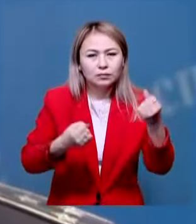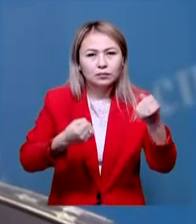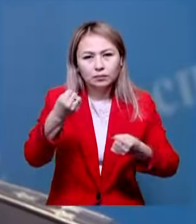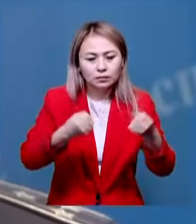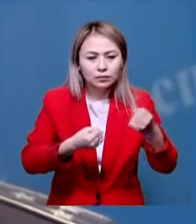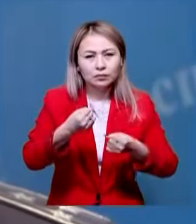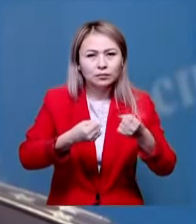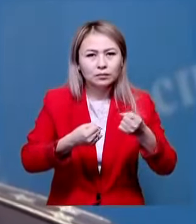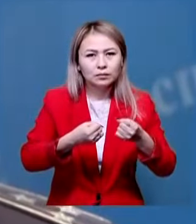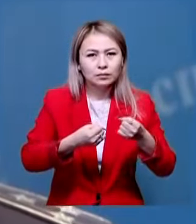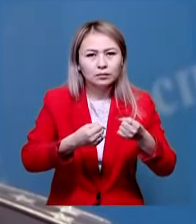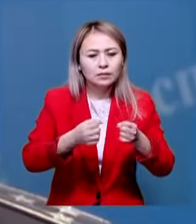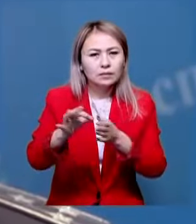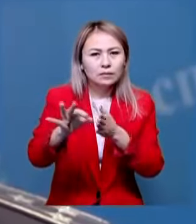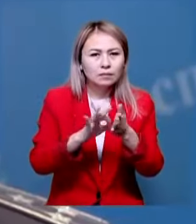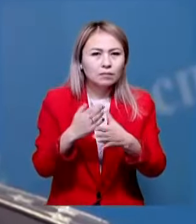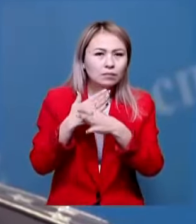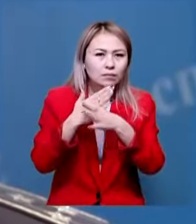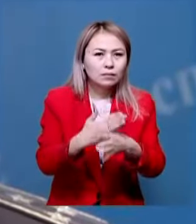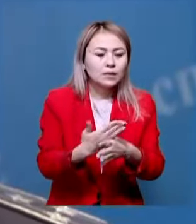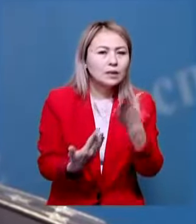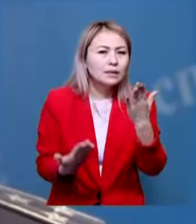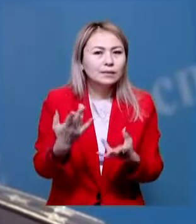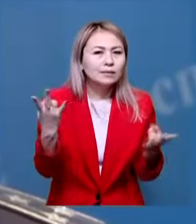жүргізушілермен дер кезінде көмек керек болса,